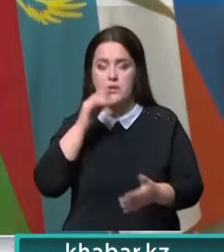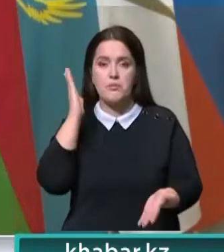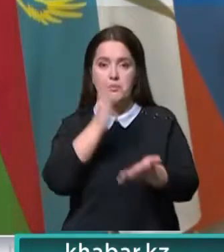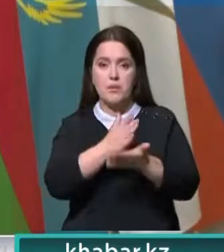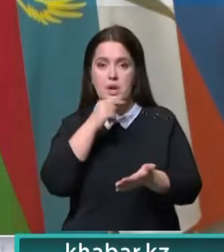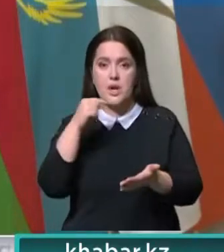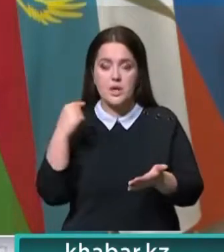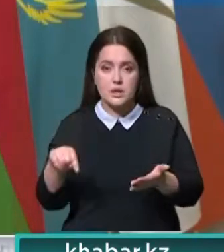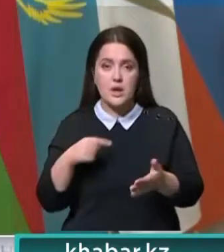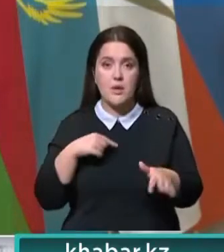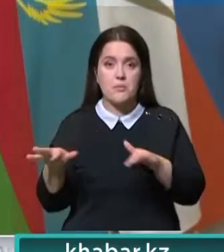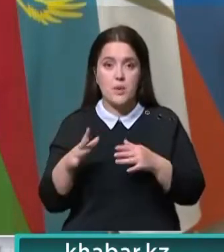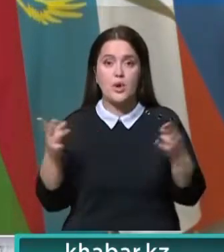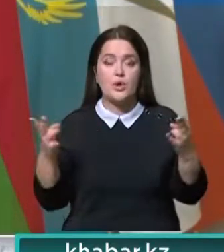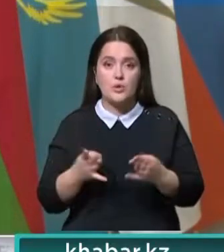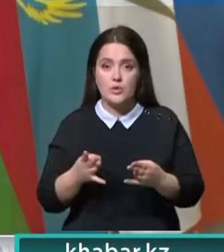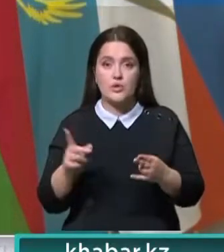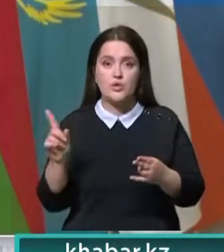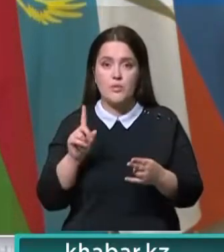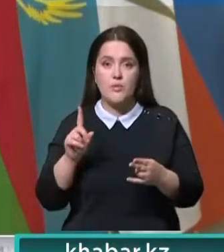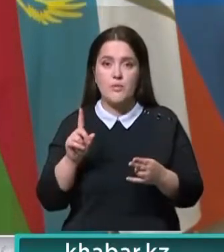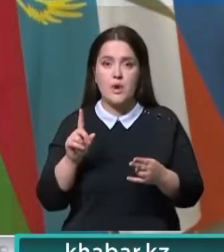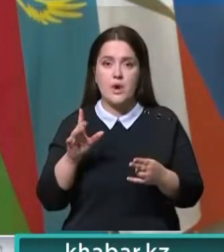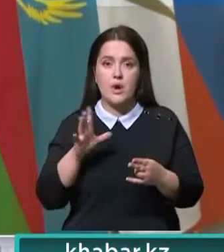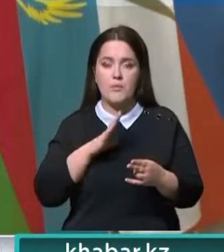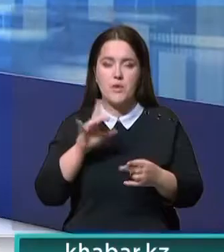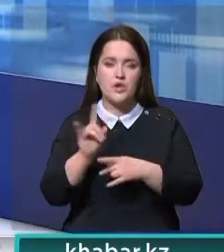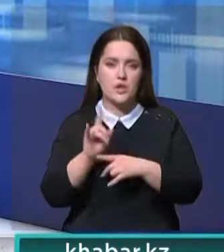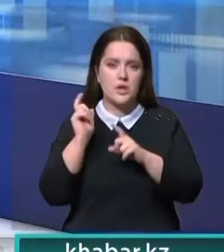Федерацию. Эти меры нам необходимы для того, чтобы избежать лжетранзита.